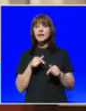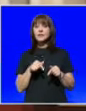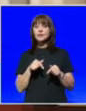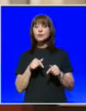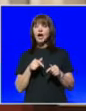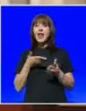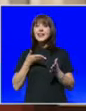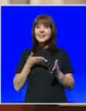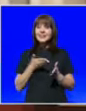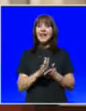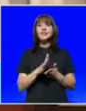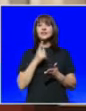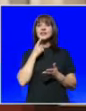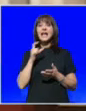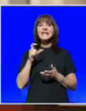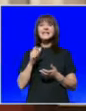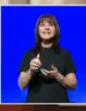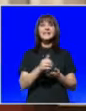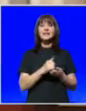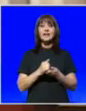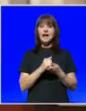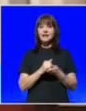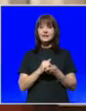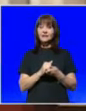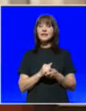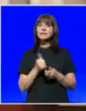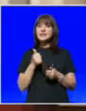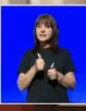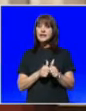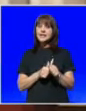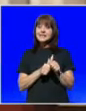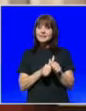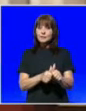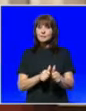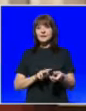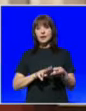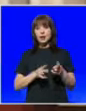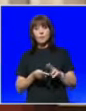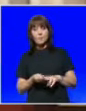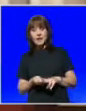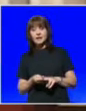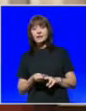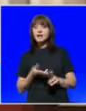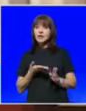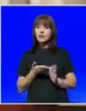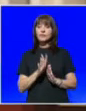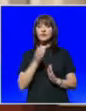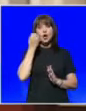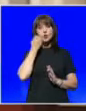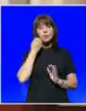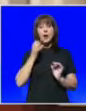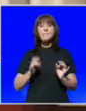подхода на синдикатите, които бяха основните застъпници за тези промени, Подходиха много добре,